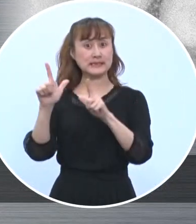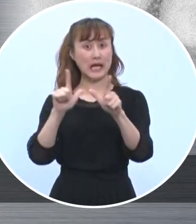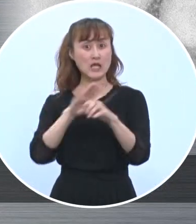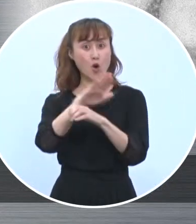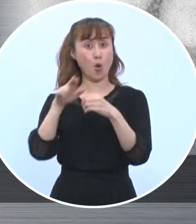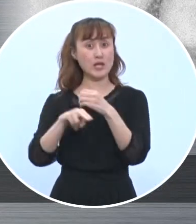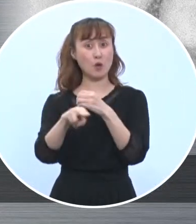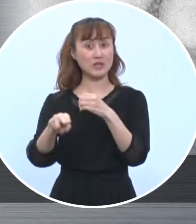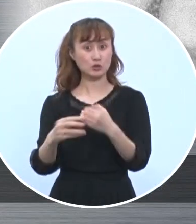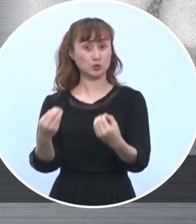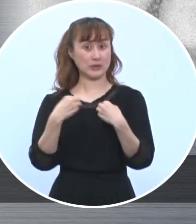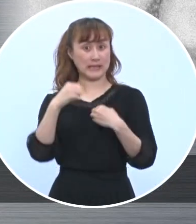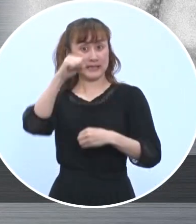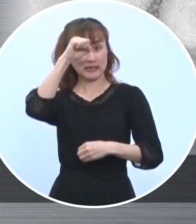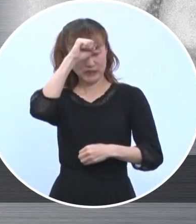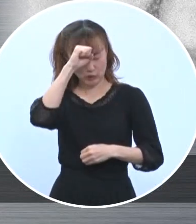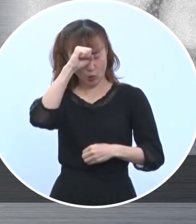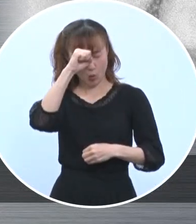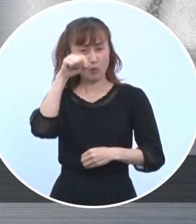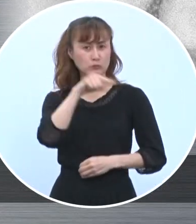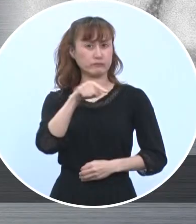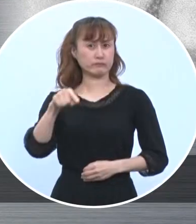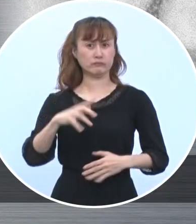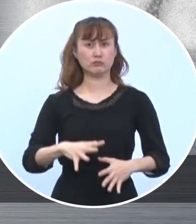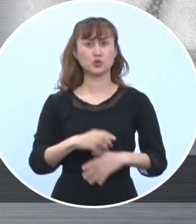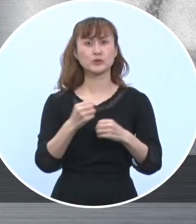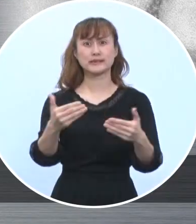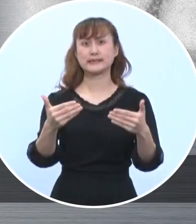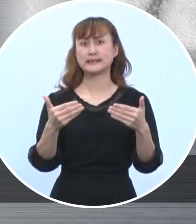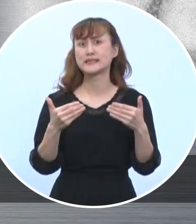症、それぞれ注意が必要な季節です。